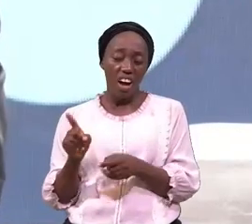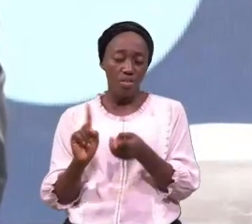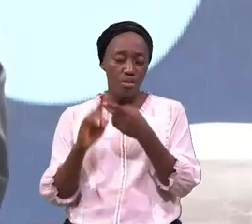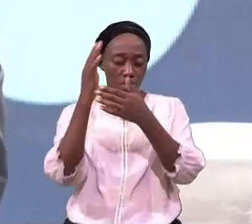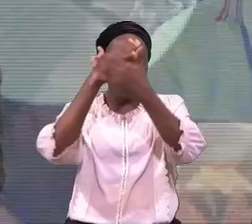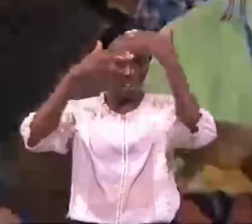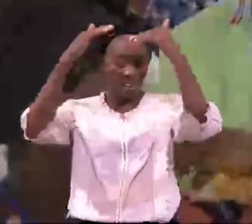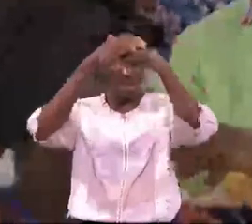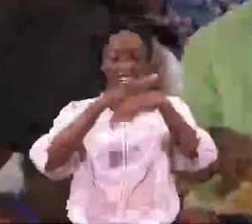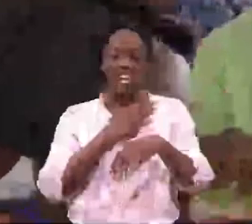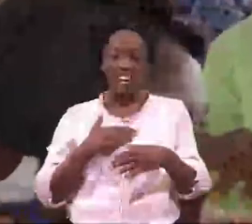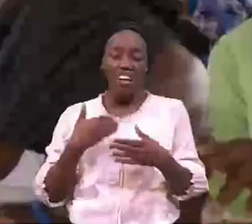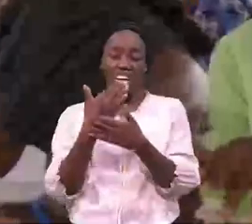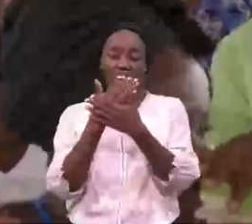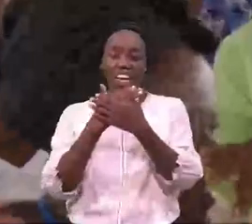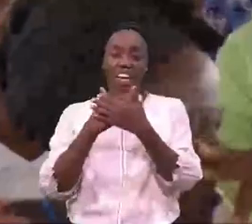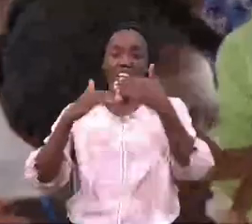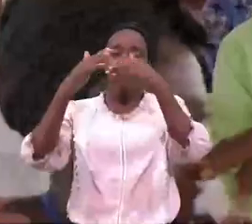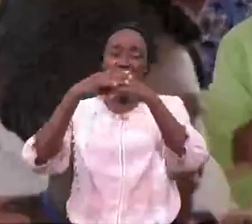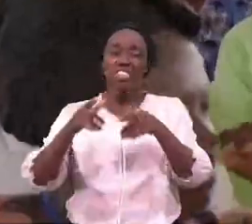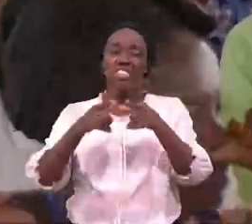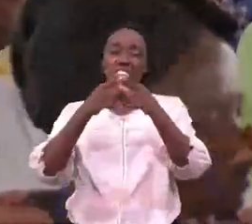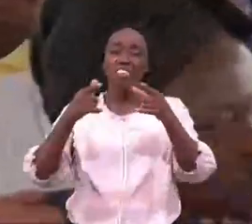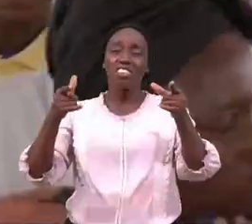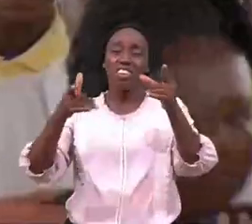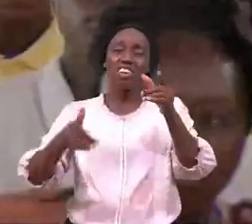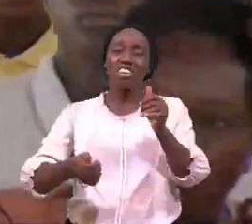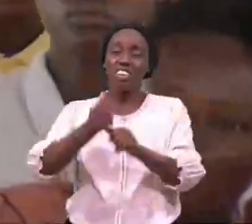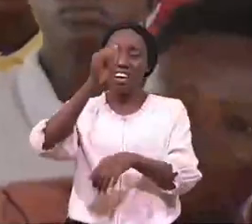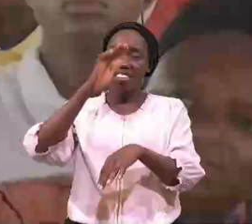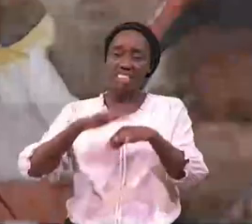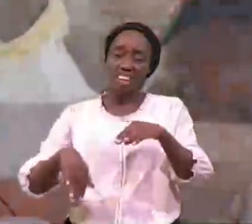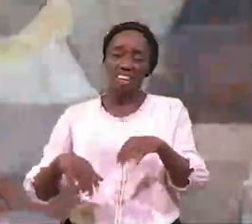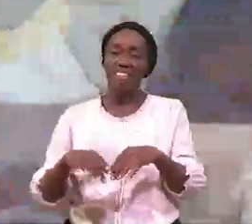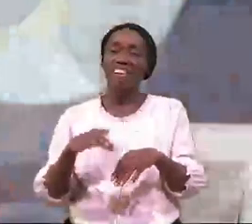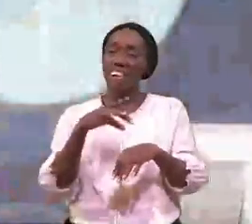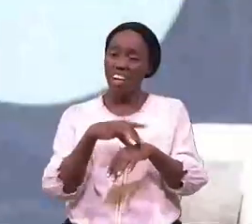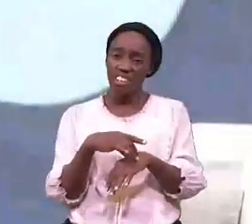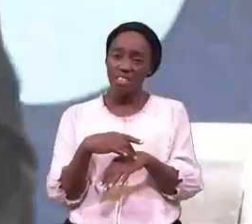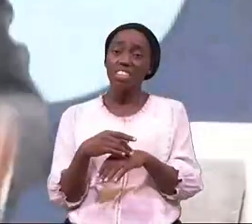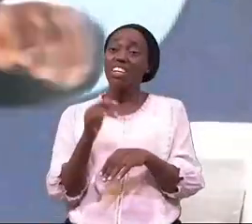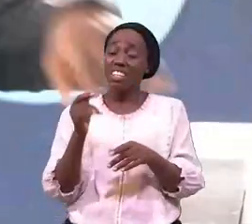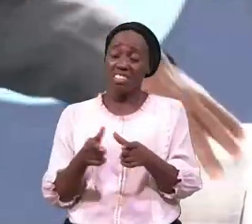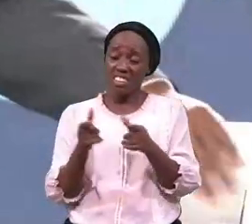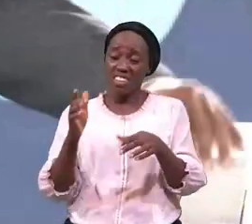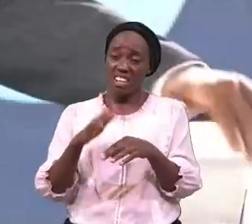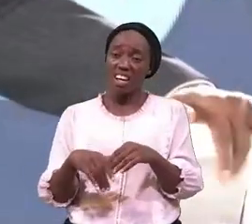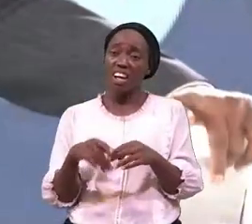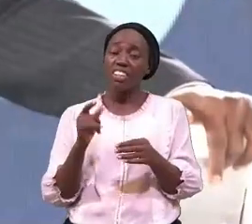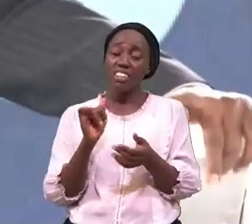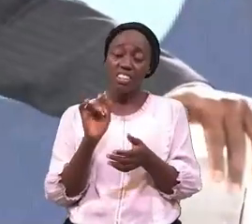Et le ciel est plus grand que la terre. Et elle doit aimer Christ. Qui peut l'amener au